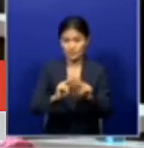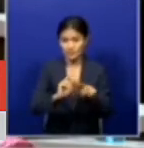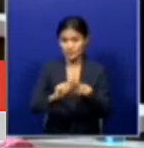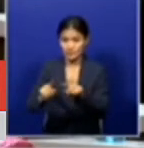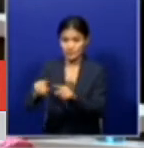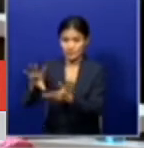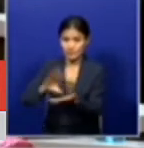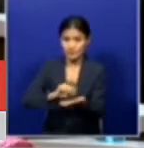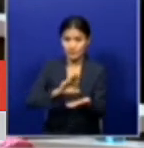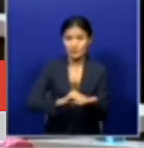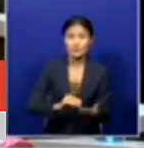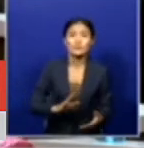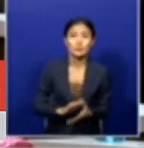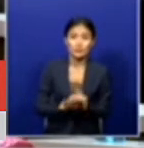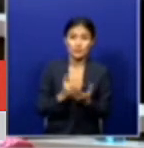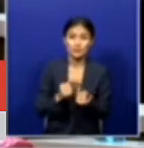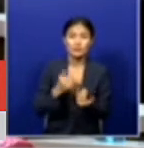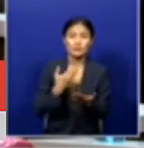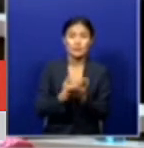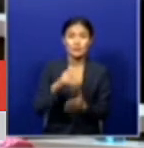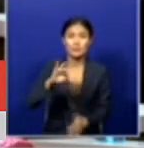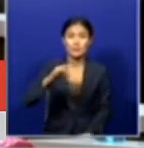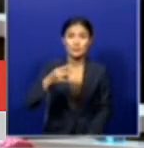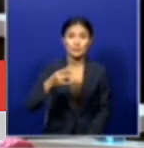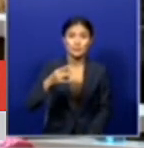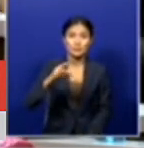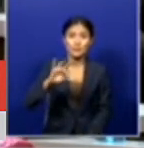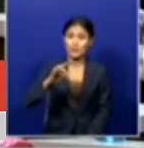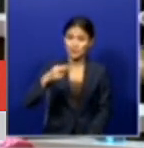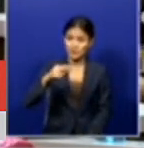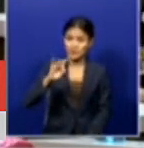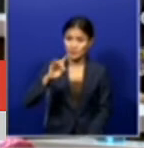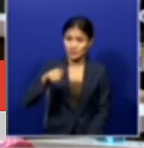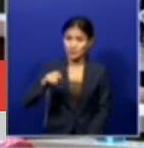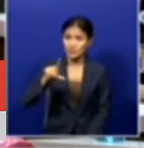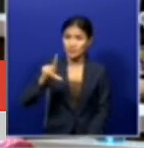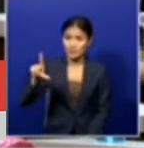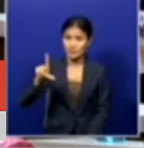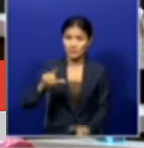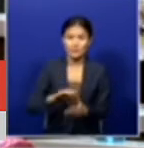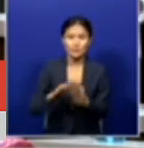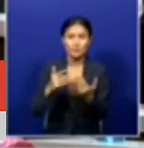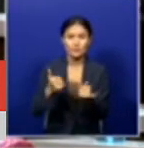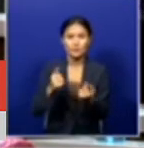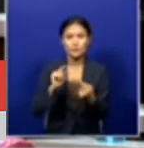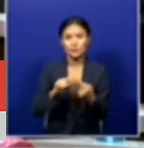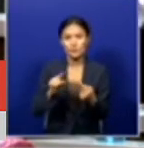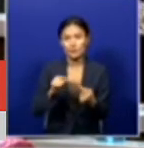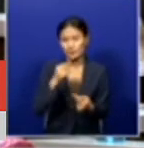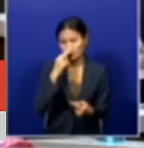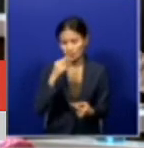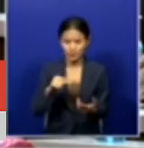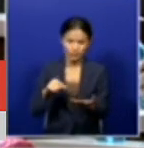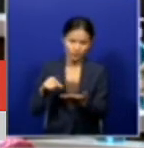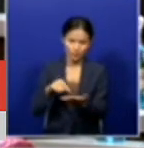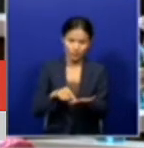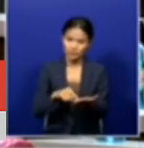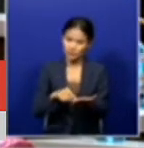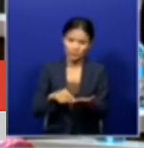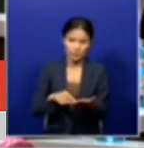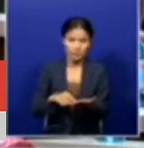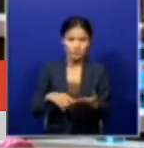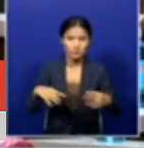88,000 ล้านบาทที่กำลังพิจารณากันอยู่ในขณะนี้กับผมเห็นว่ามาไม่ถูกที่ไม่ถูกเวล